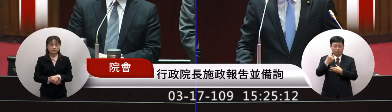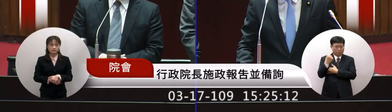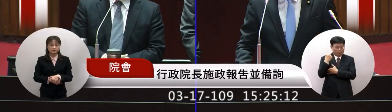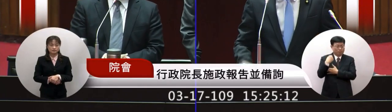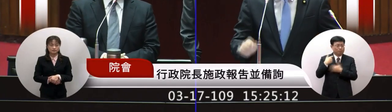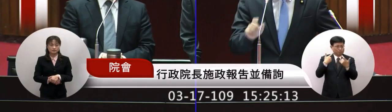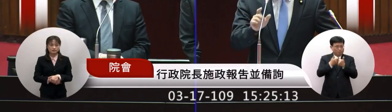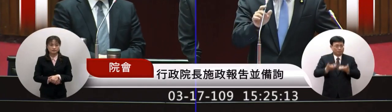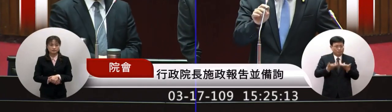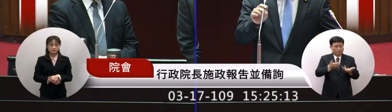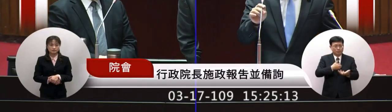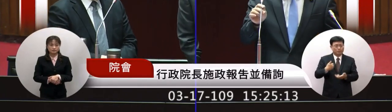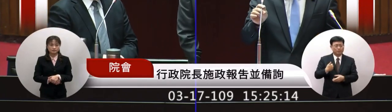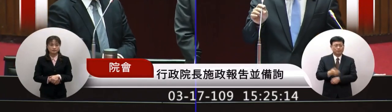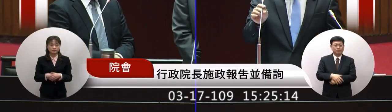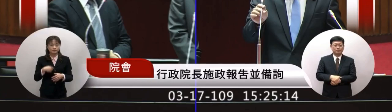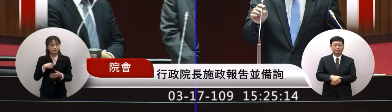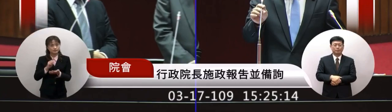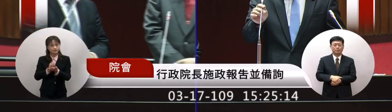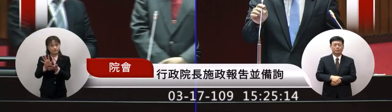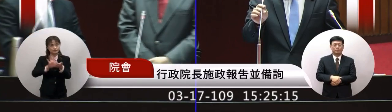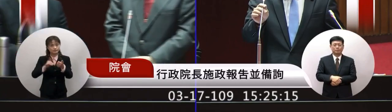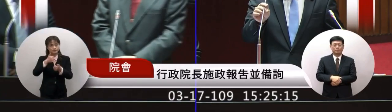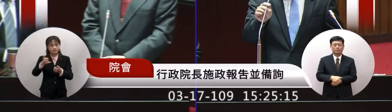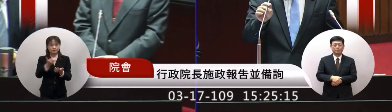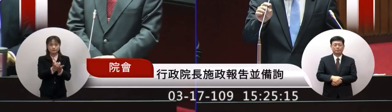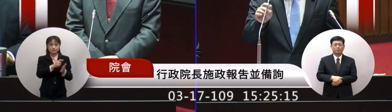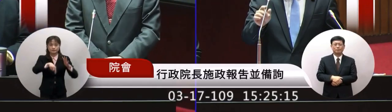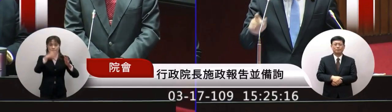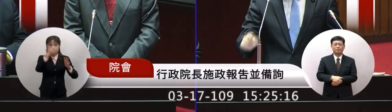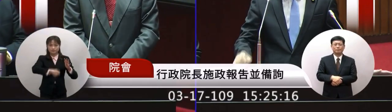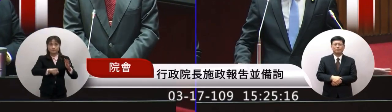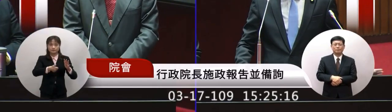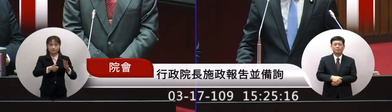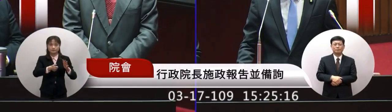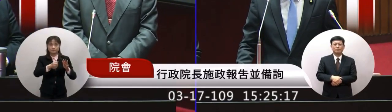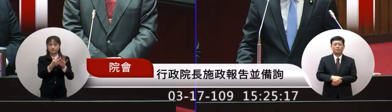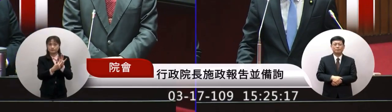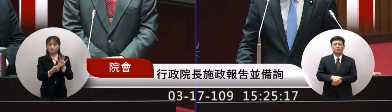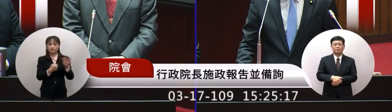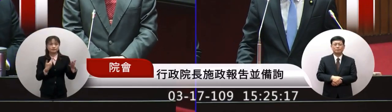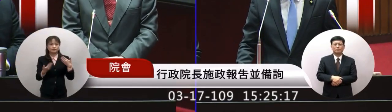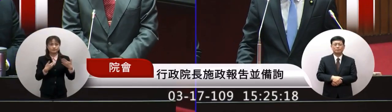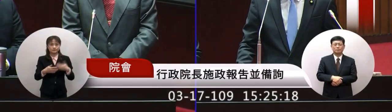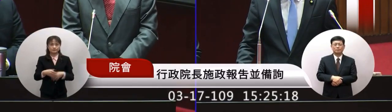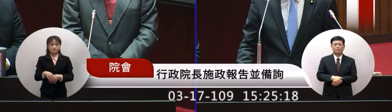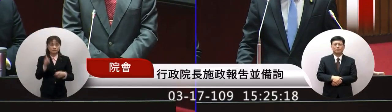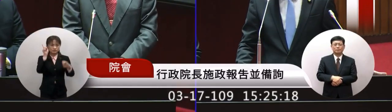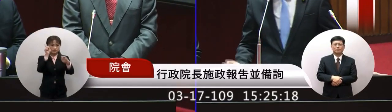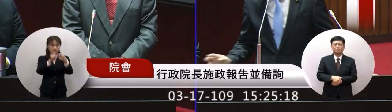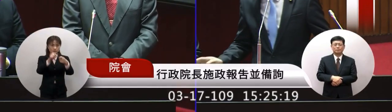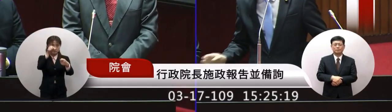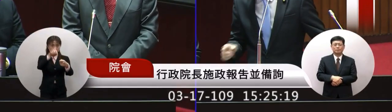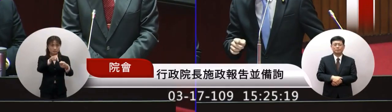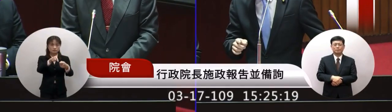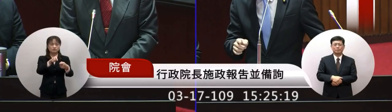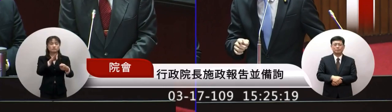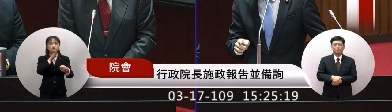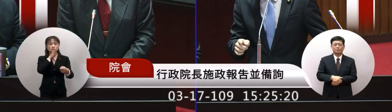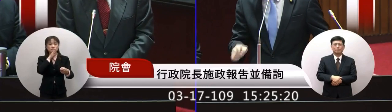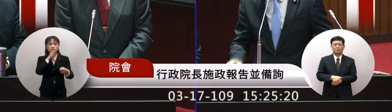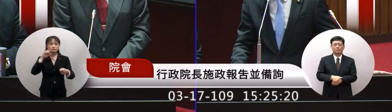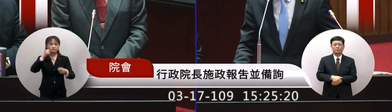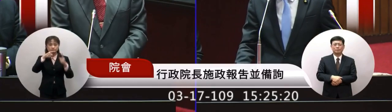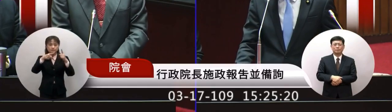面来全力以赴？ 跟委员报告，刚刚院长也指示得很清楚啊，我们最大的目标，我们是要把国人接